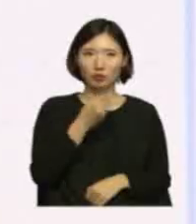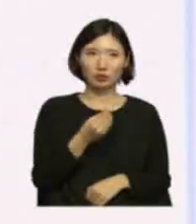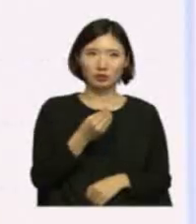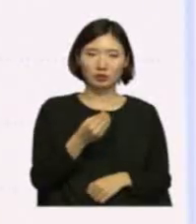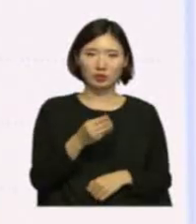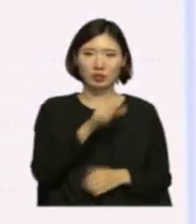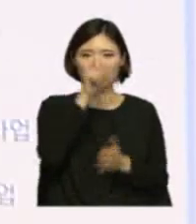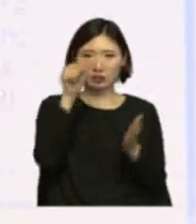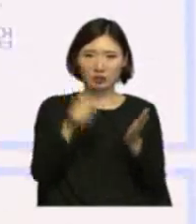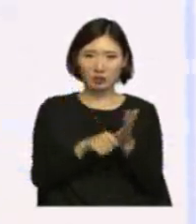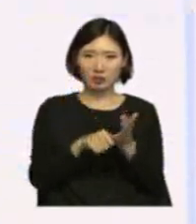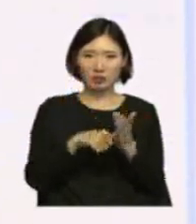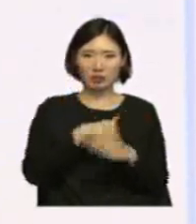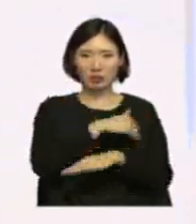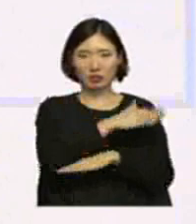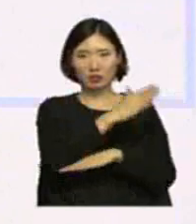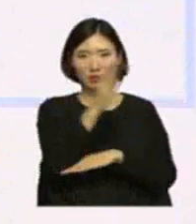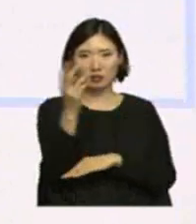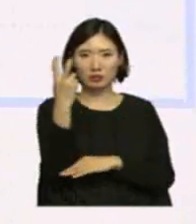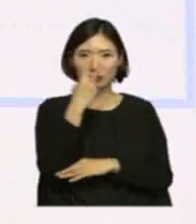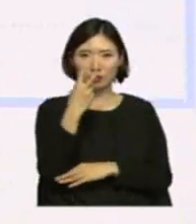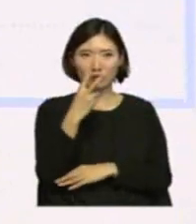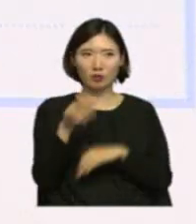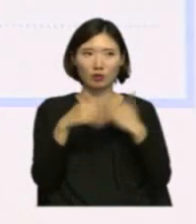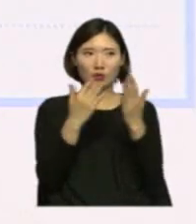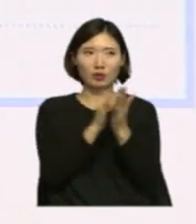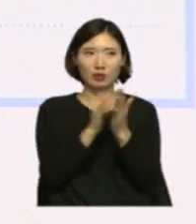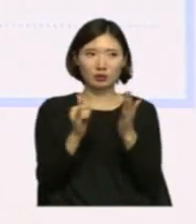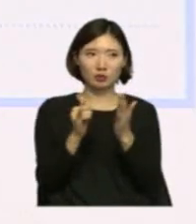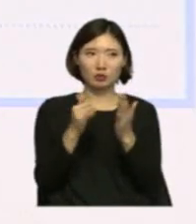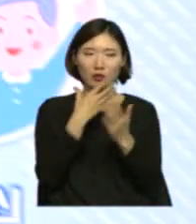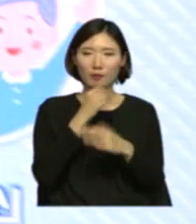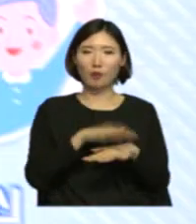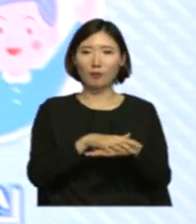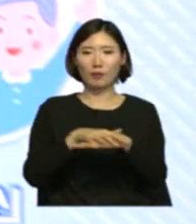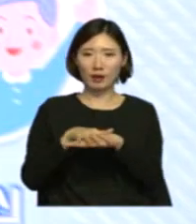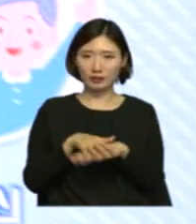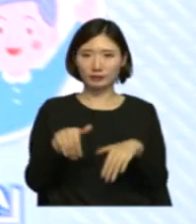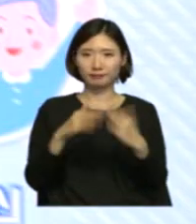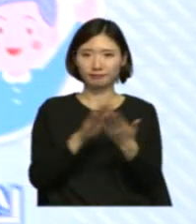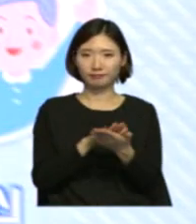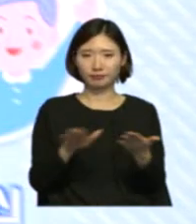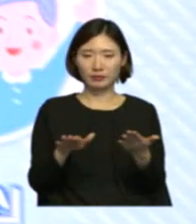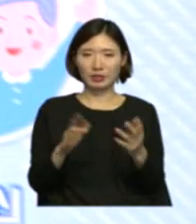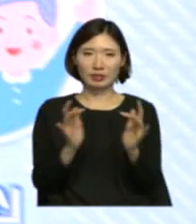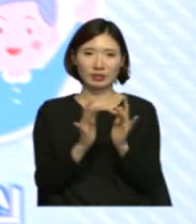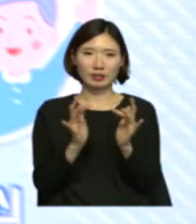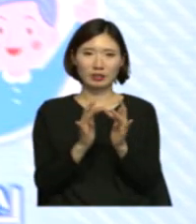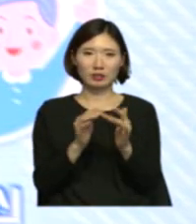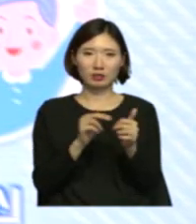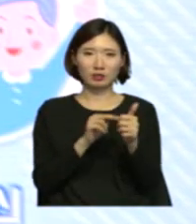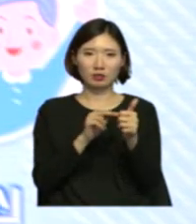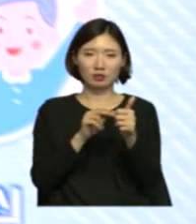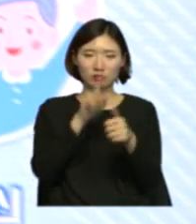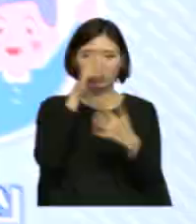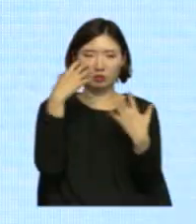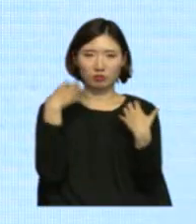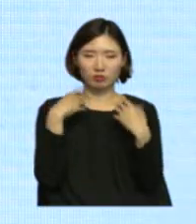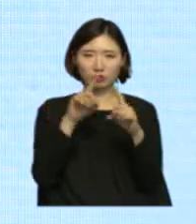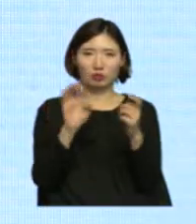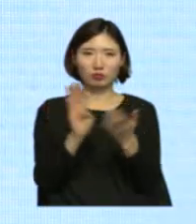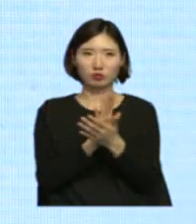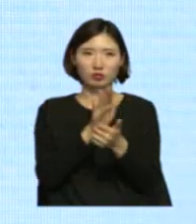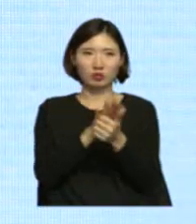정보를 한 번에 살펴볼 수 있는 성북 온가족 행복망을 구축했습니다. 해당 사이트엔 정부나 성북구가